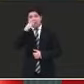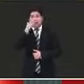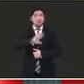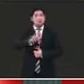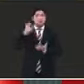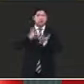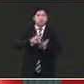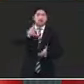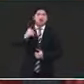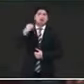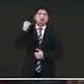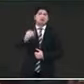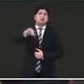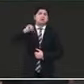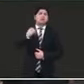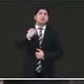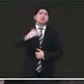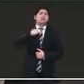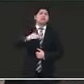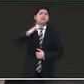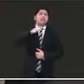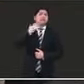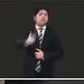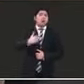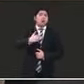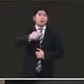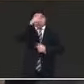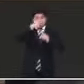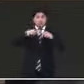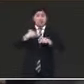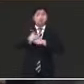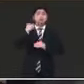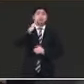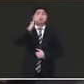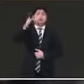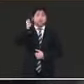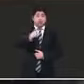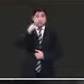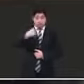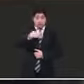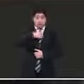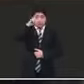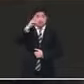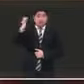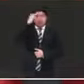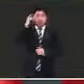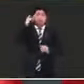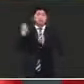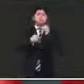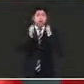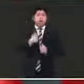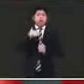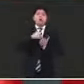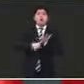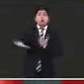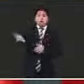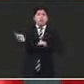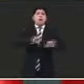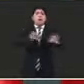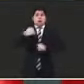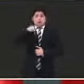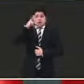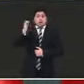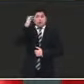bırakmıyor sınır ötesi harekatlarımızı kendi önceliklerimize ve yaptığımız planlara göre